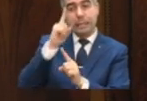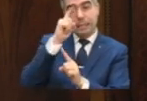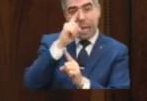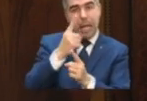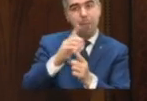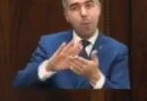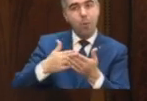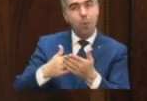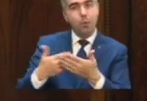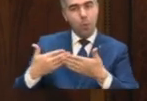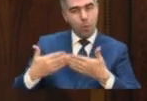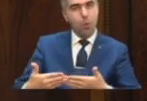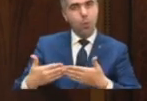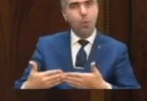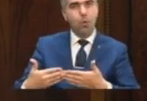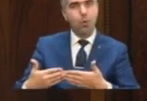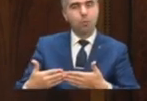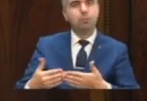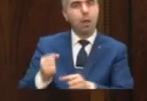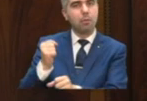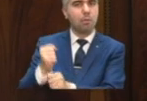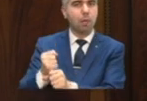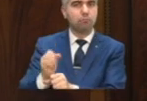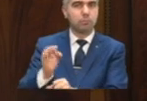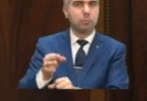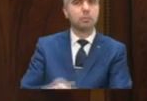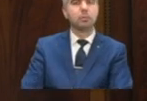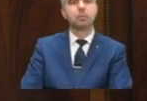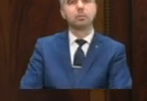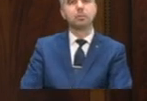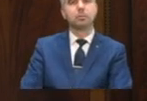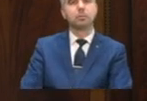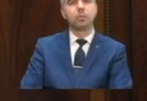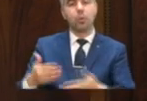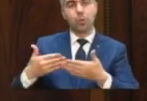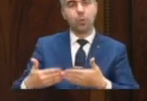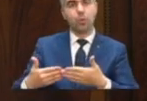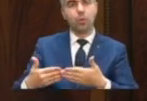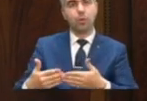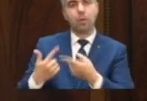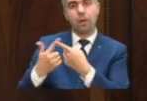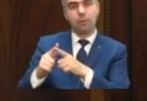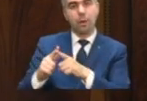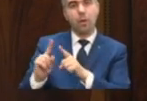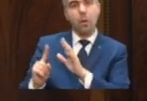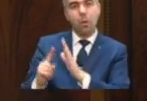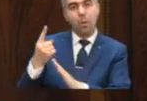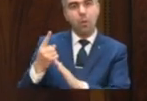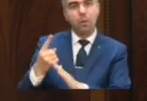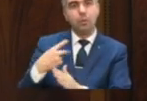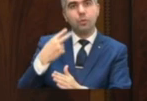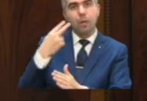اليوم باستطاعتنا أننا نديروها ودرناها اليوم. أيضا من خلال التدخل ديالي الأولاني كما شفتوا